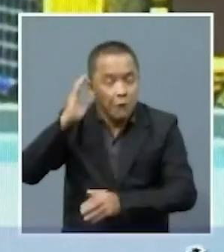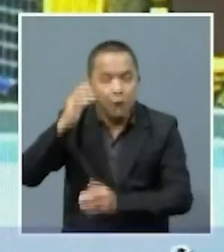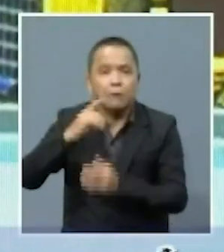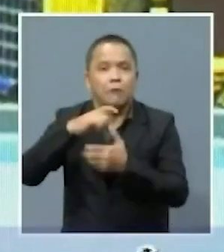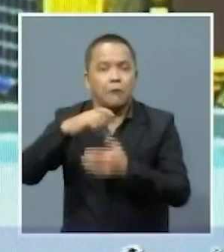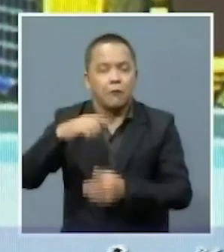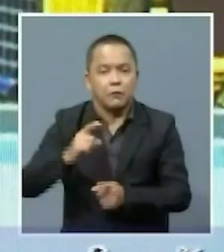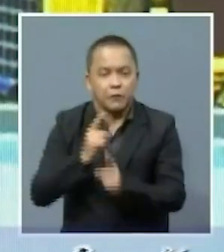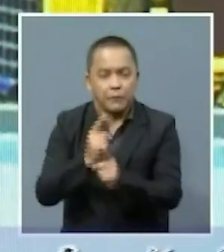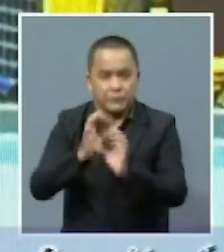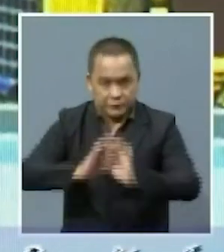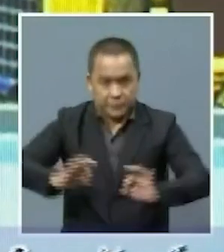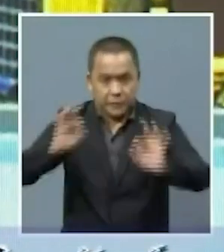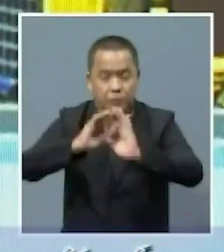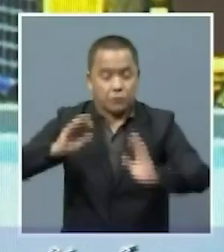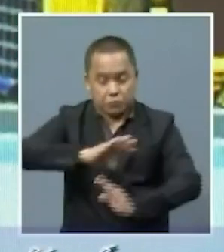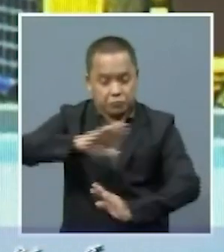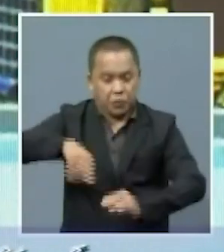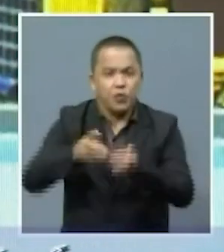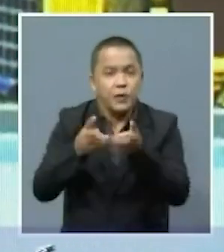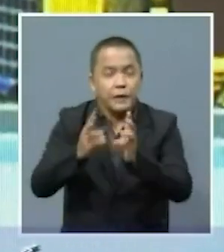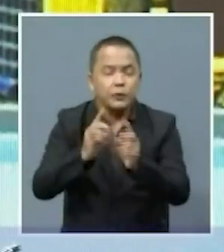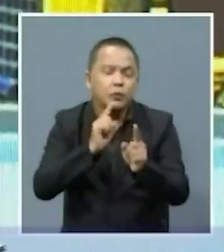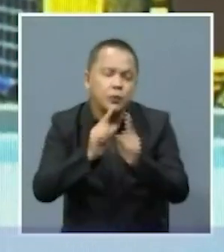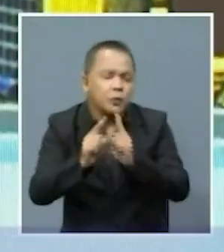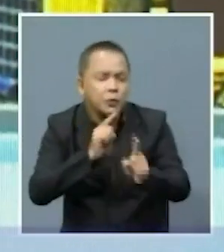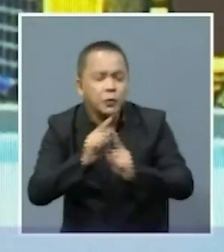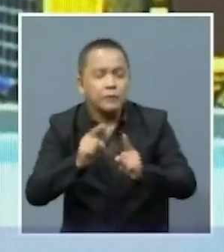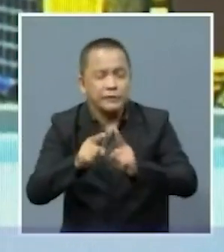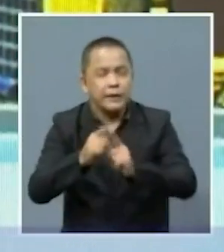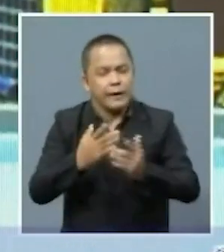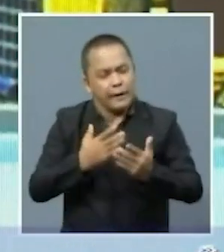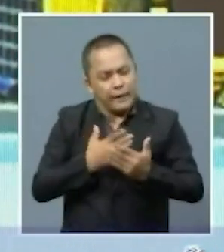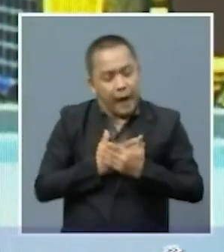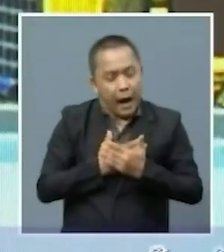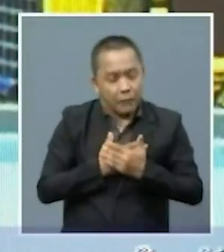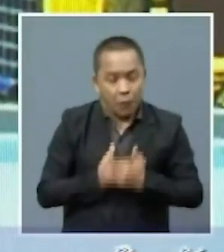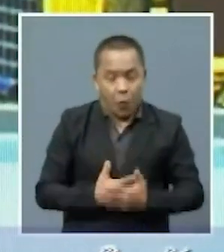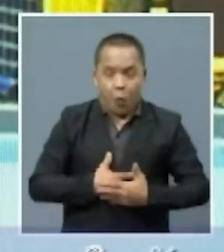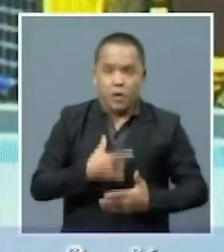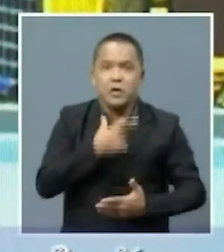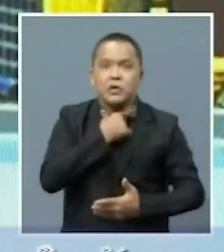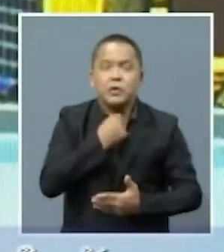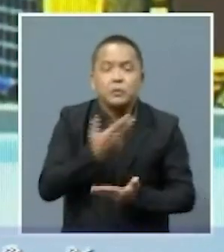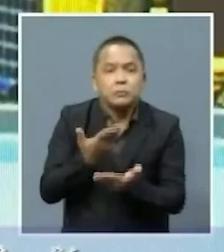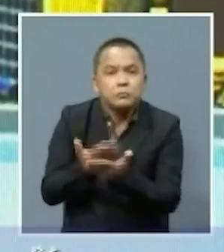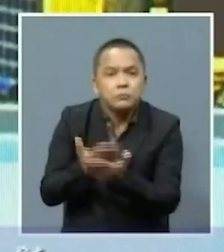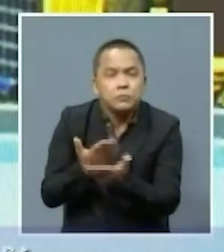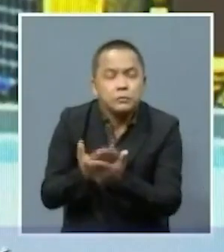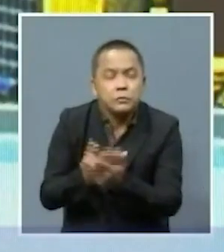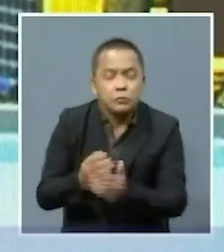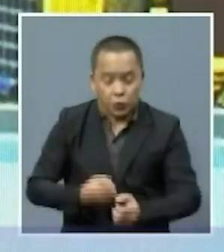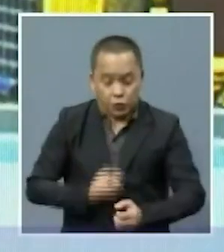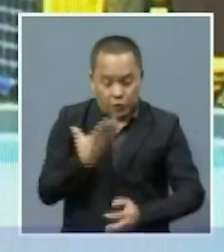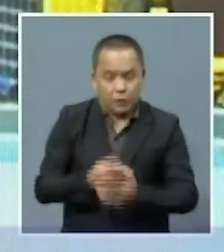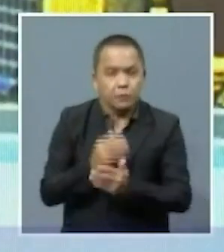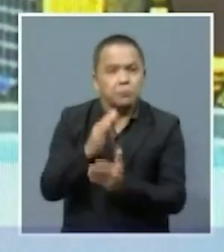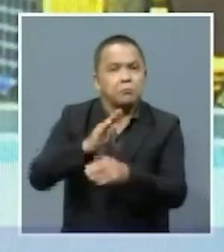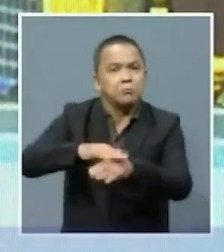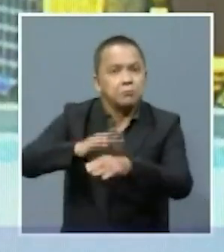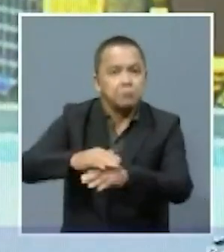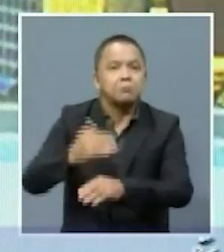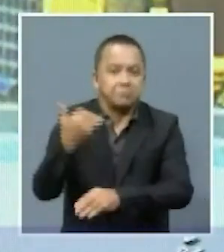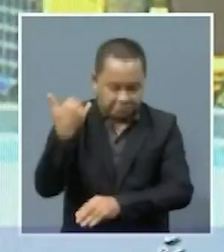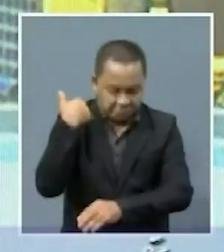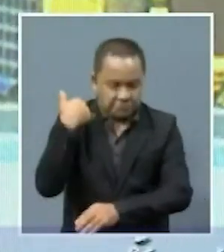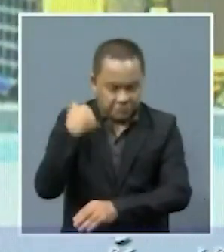ออีกบอกที่สำคัญคนพวกนี้มันจะใช้หลักจิตวิทยาคือรักโลภตกใจเชื่อใจมาใช้เป็นในการชักจูงเราเข้า